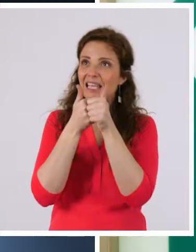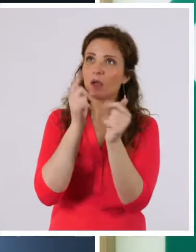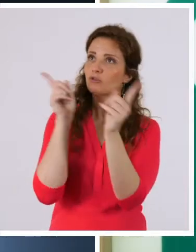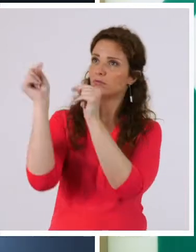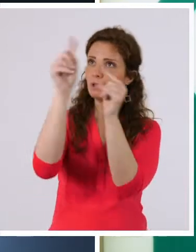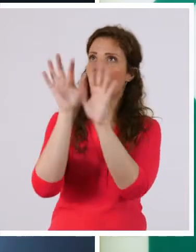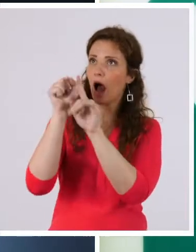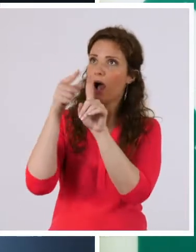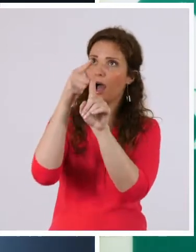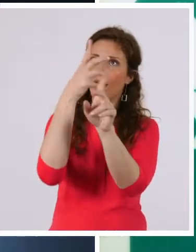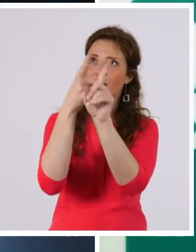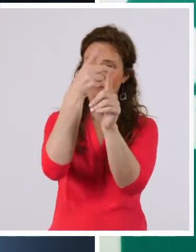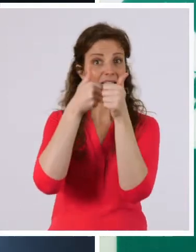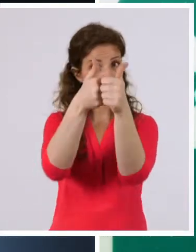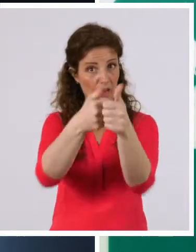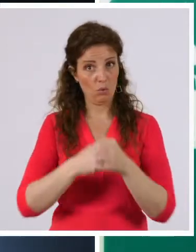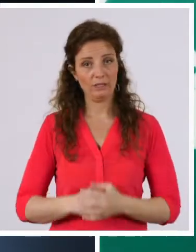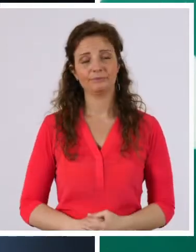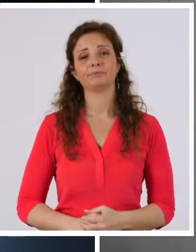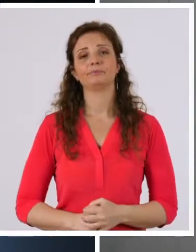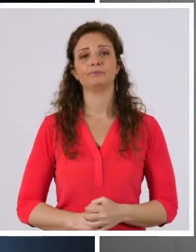poste nei locali pubblici e nei corridoi.